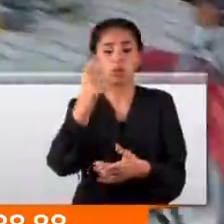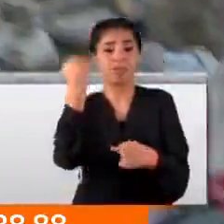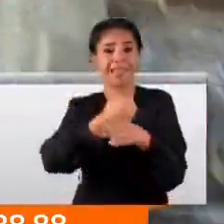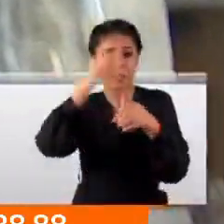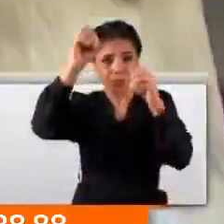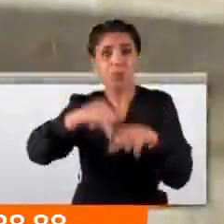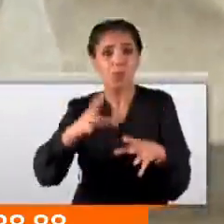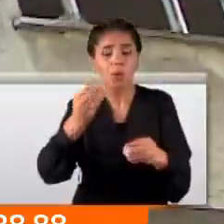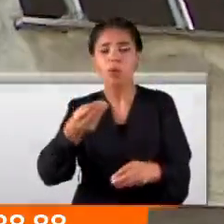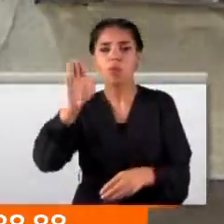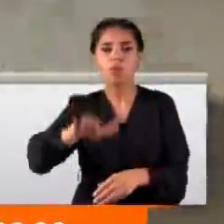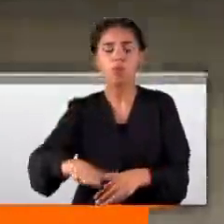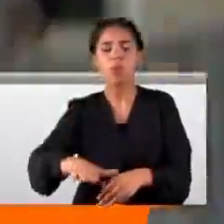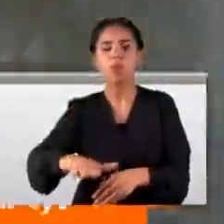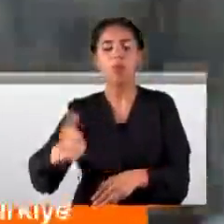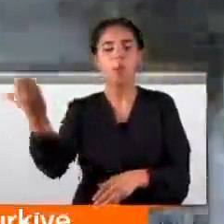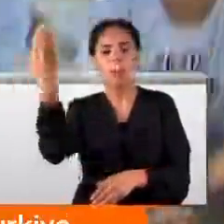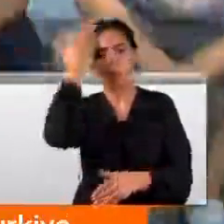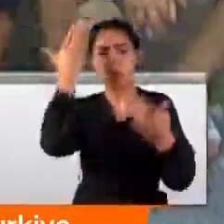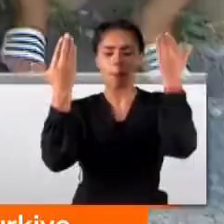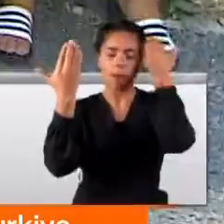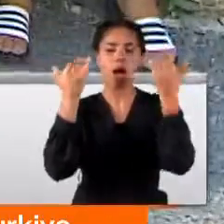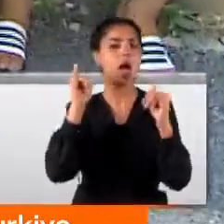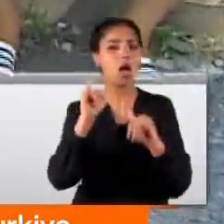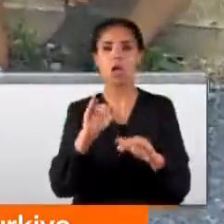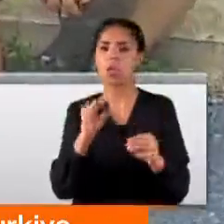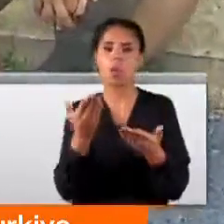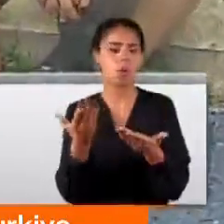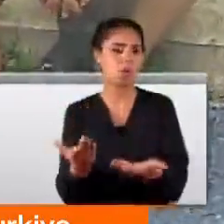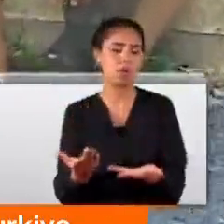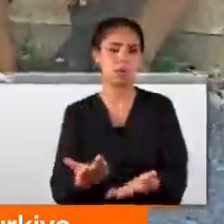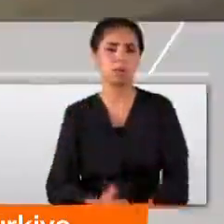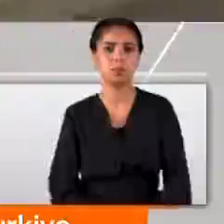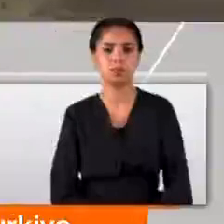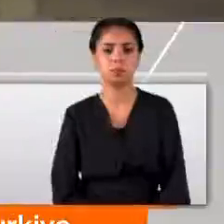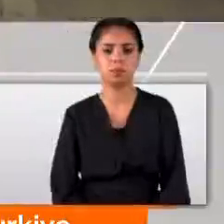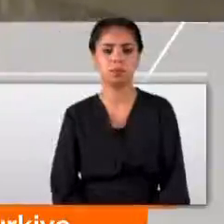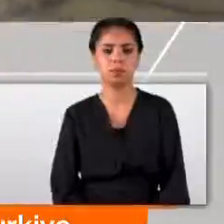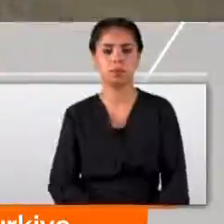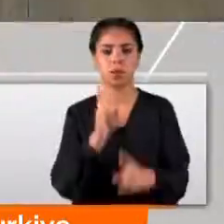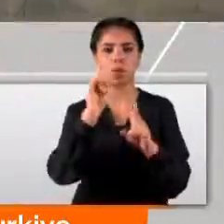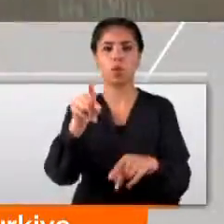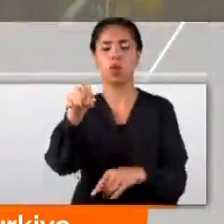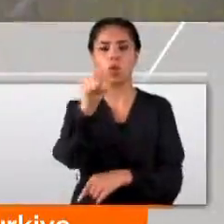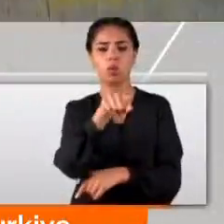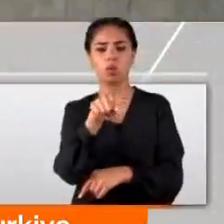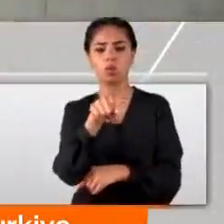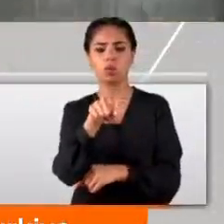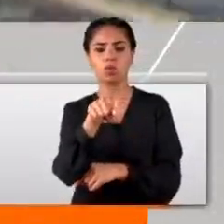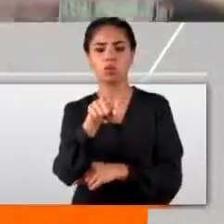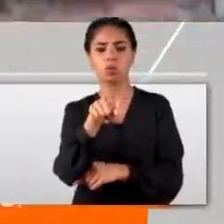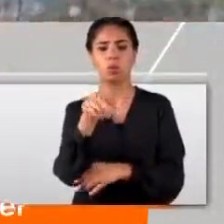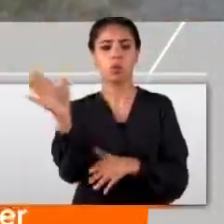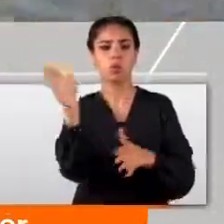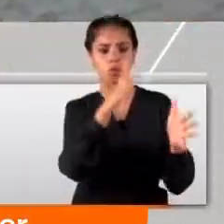parça düşse bu çocukların da Berat'ın kaderini yaşaması işten bile değil. Abi görüyorsun burada şu rüzgar bir